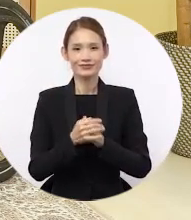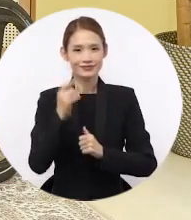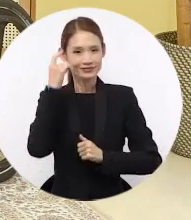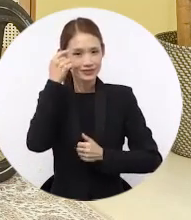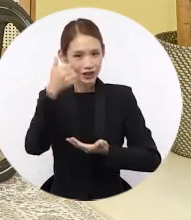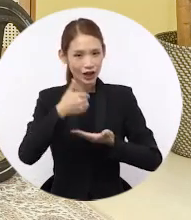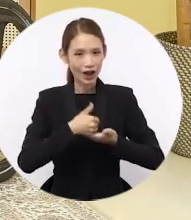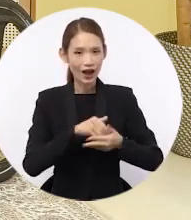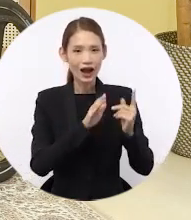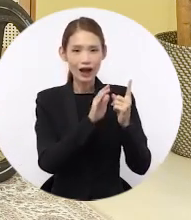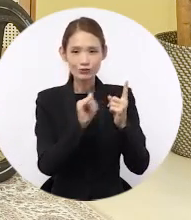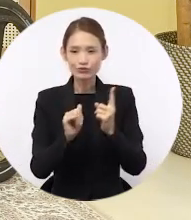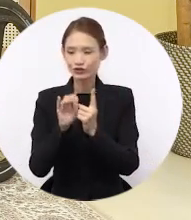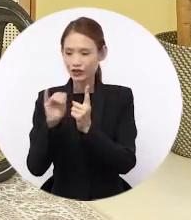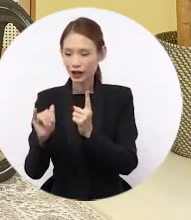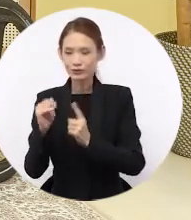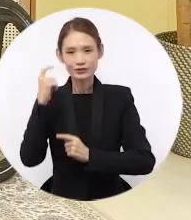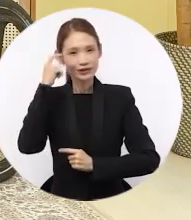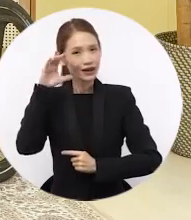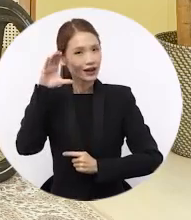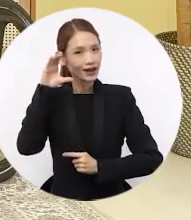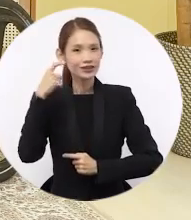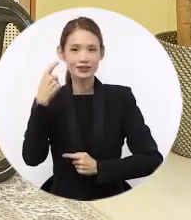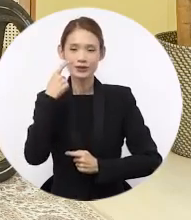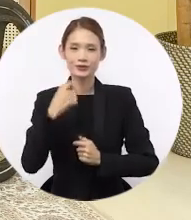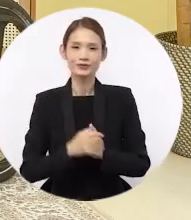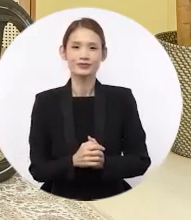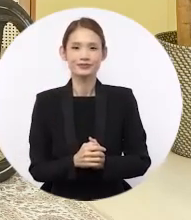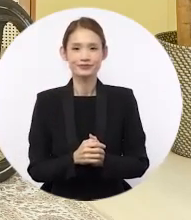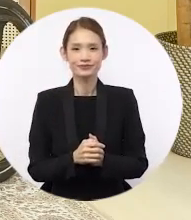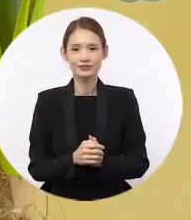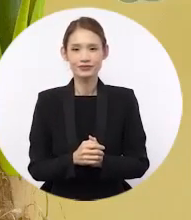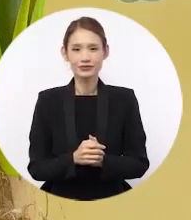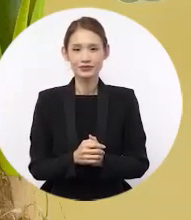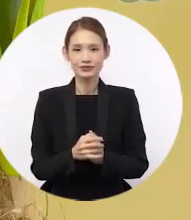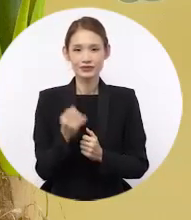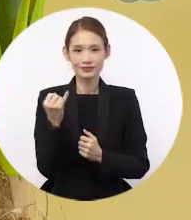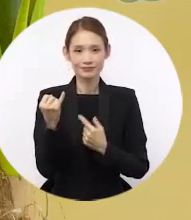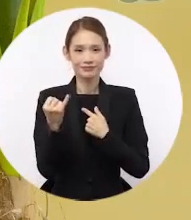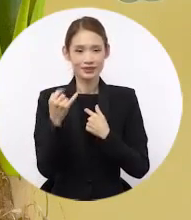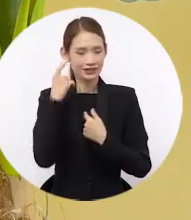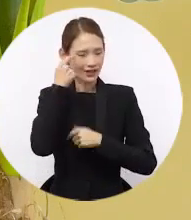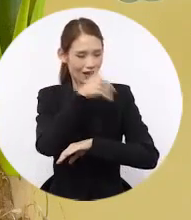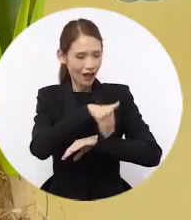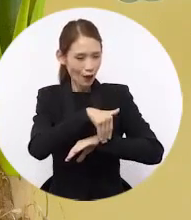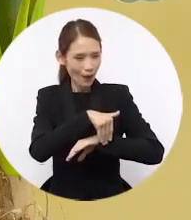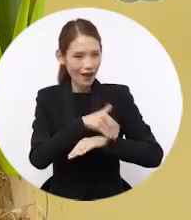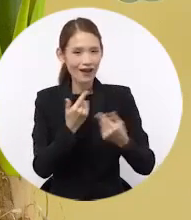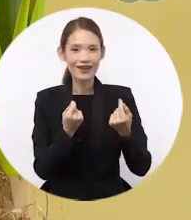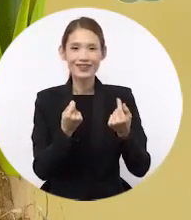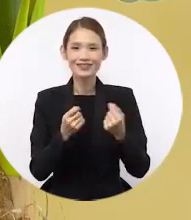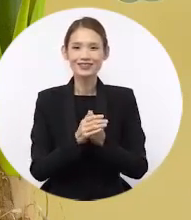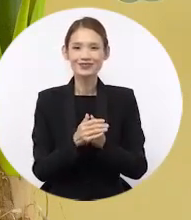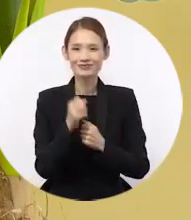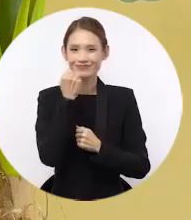분의 의견을 한 분씩 먼저 들어볼까요? 지훈님? 네. 아, 네. 마치 짠 것처럼 이렇게